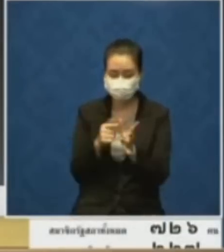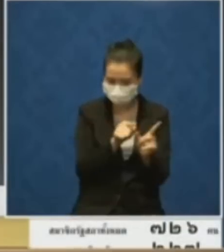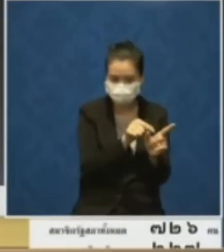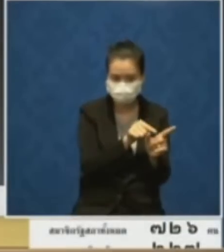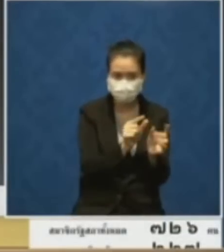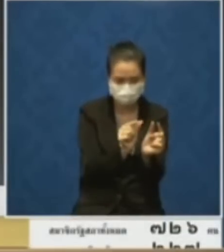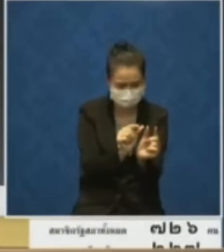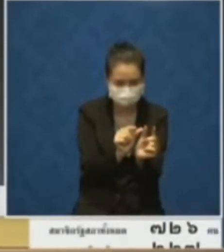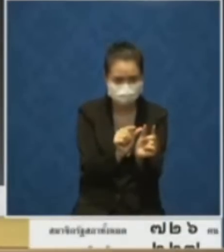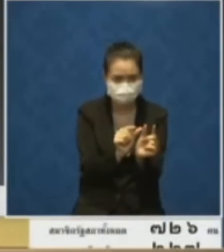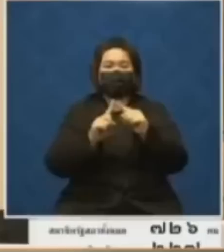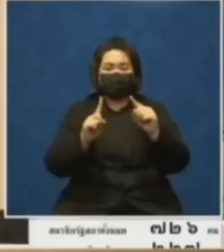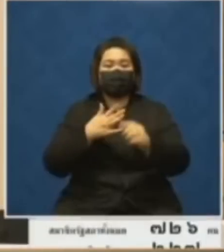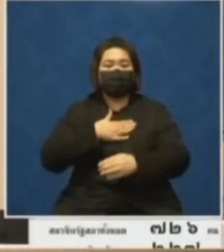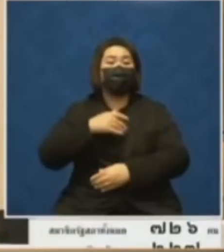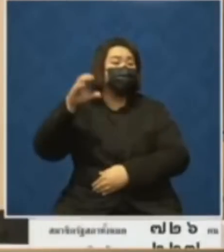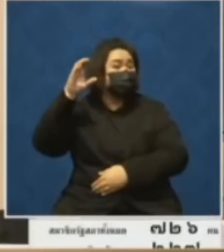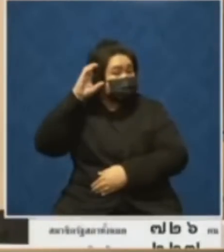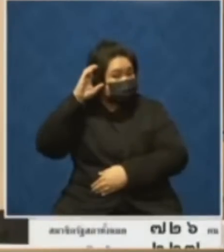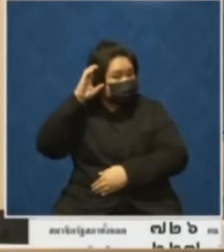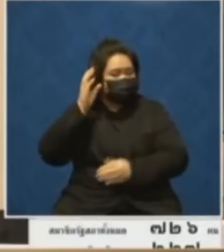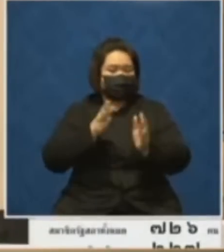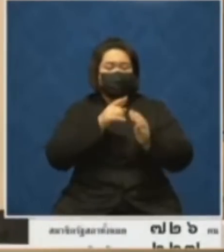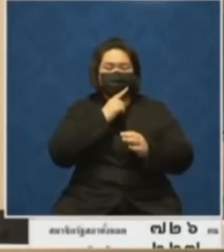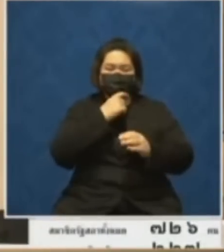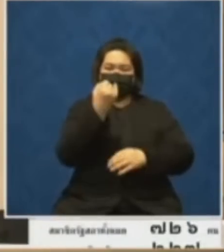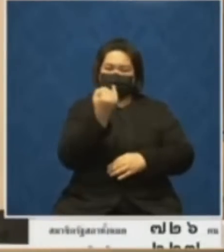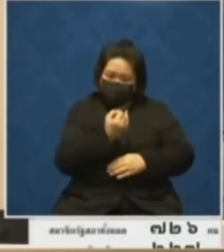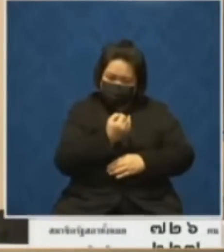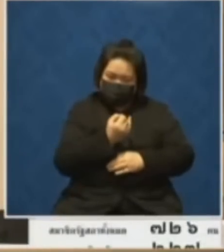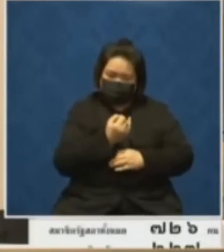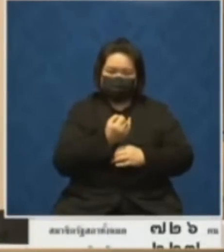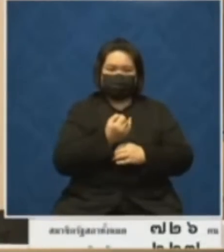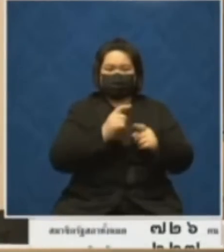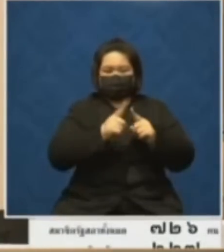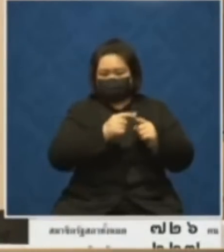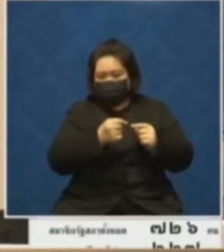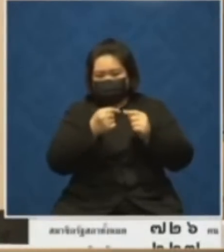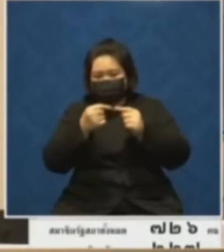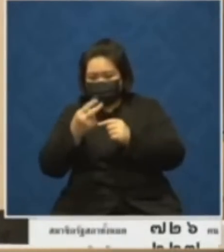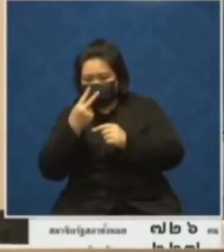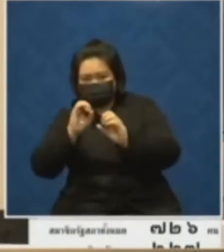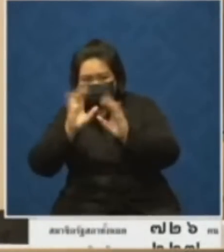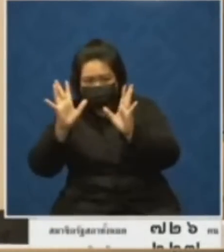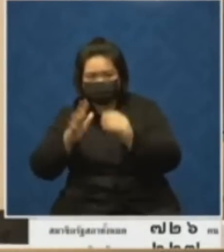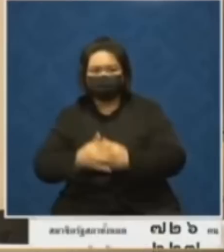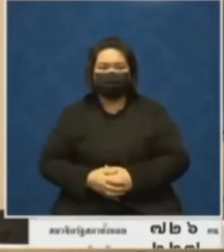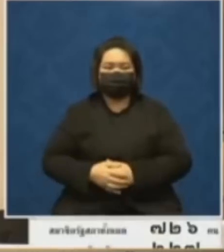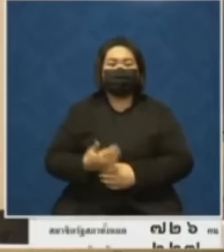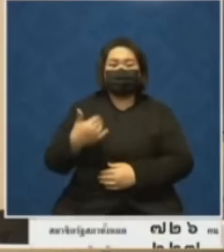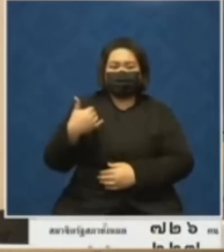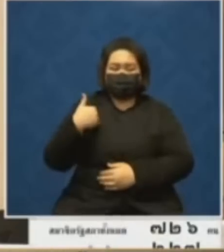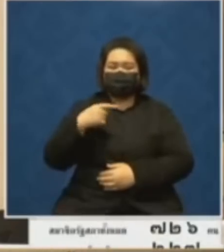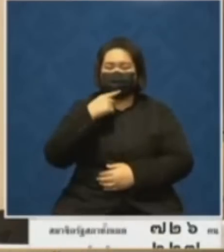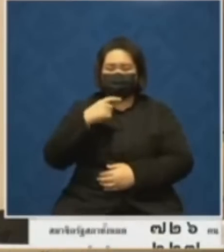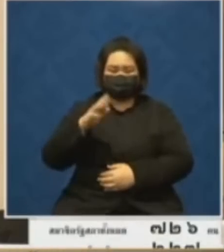เข้ามาอยในกรมการทำไมถาคุณไม่คิดจะเปลี่ยนจะมาขวางทำไมเออ มาขวางทางถ้ชาวบานเขบขวงทางตีนเขด้วยอย่